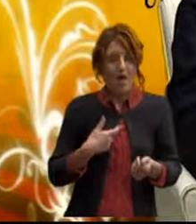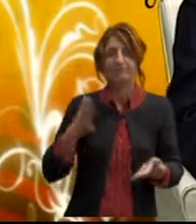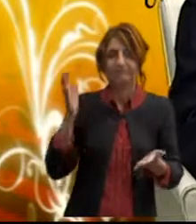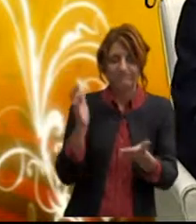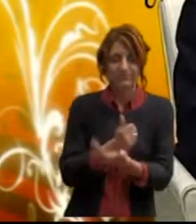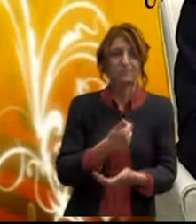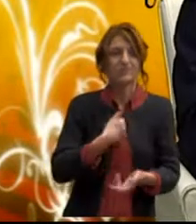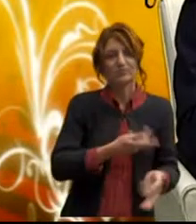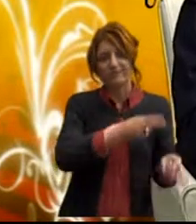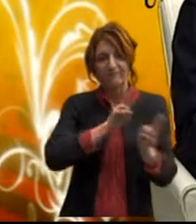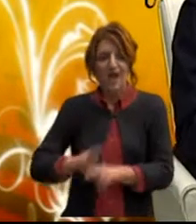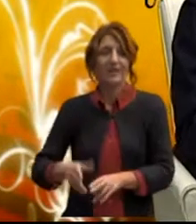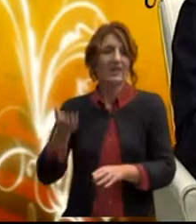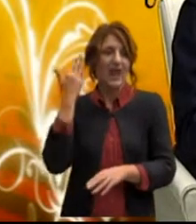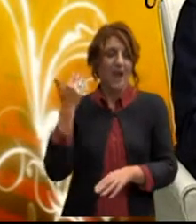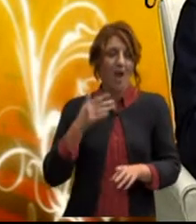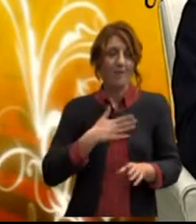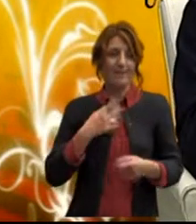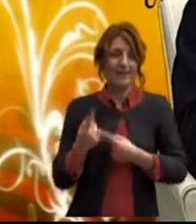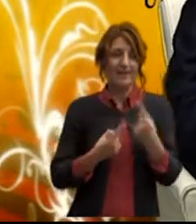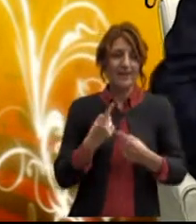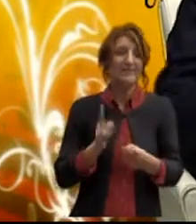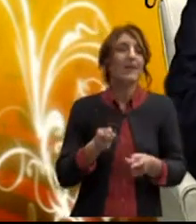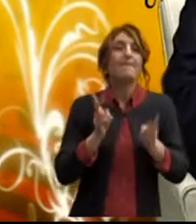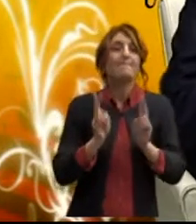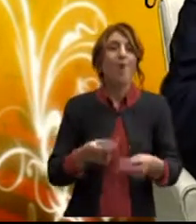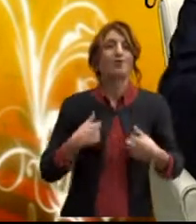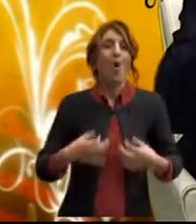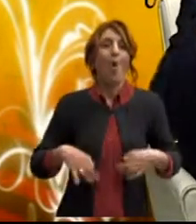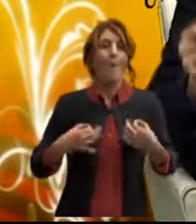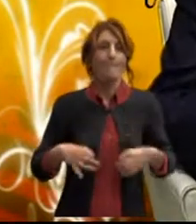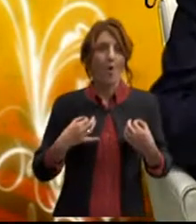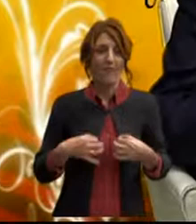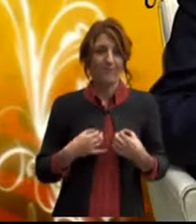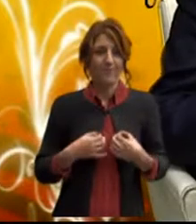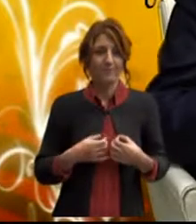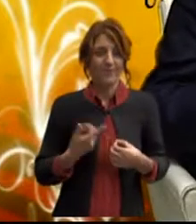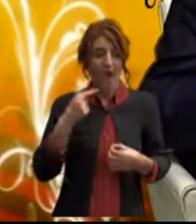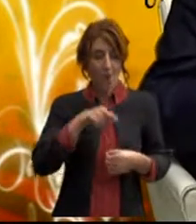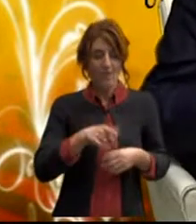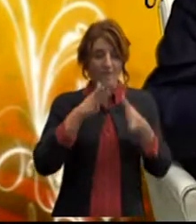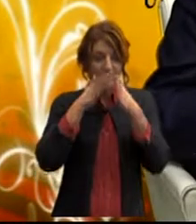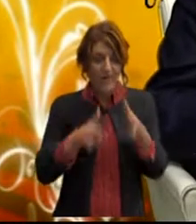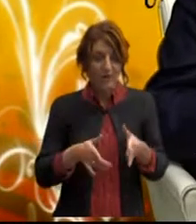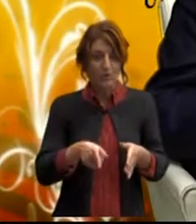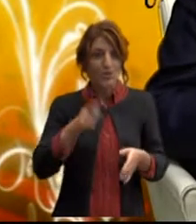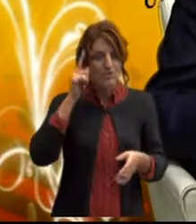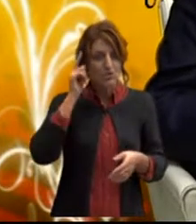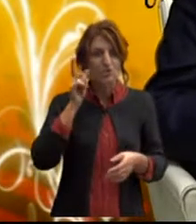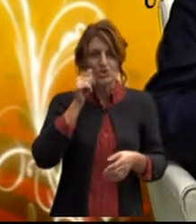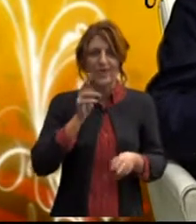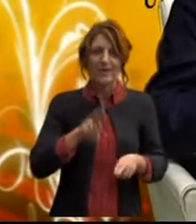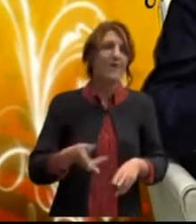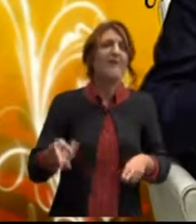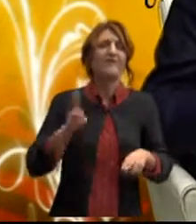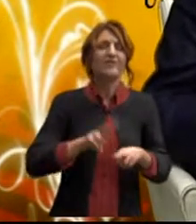u medicini znači sposobnost oporavka. A sada vidite, ovakva vjerovanja čine da su ljudi rezilijentniji, dakle